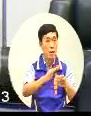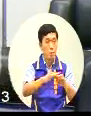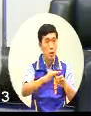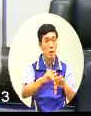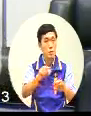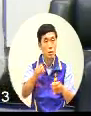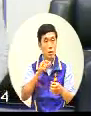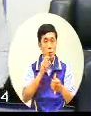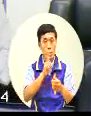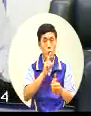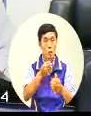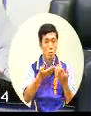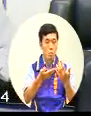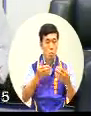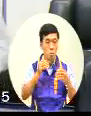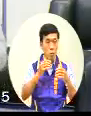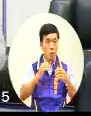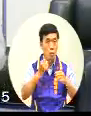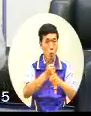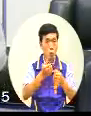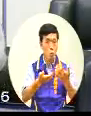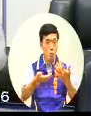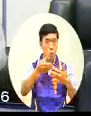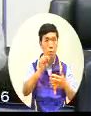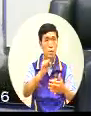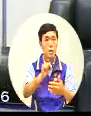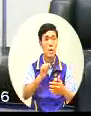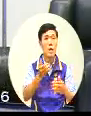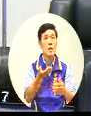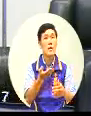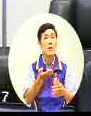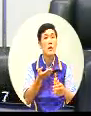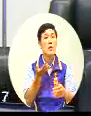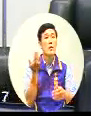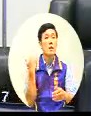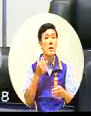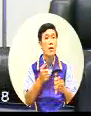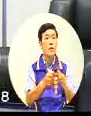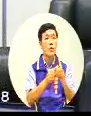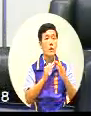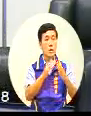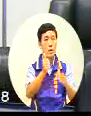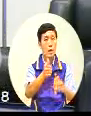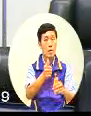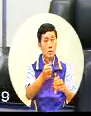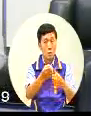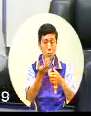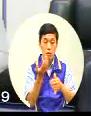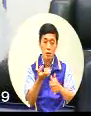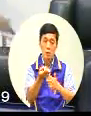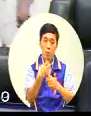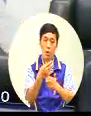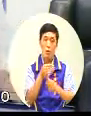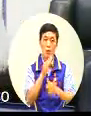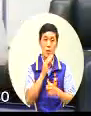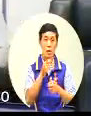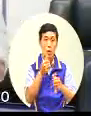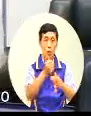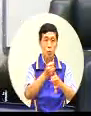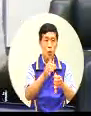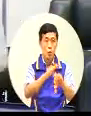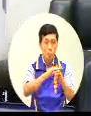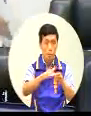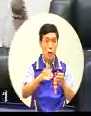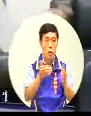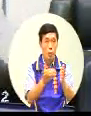得那时候陈局长的时候，你们那时候跟我答复说，只要他5年届满之后还在排的